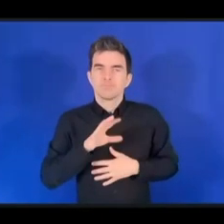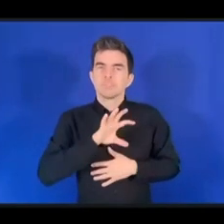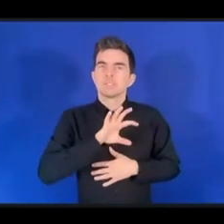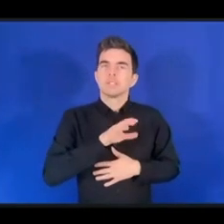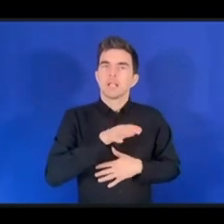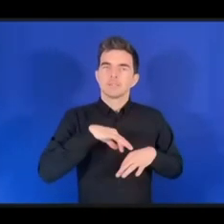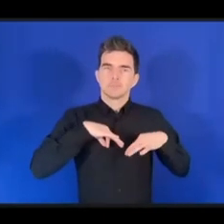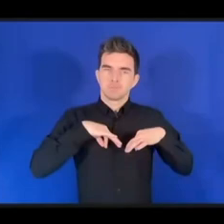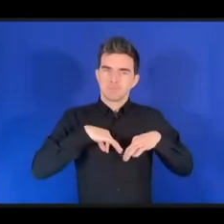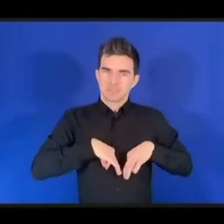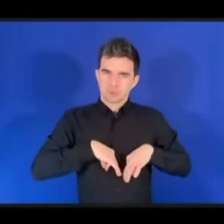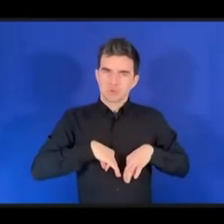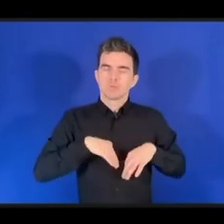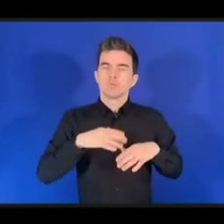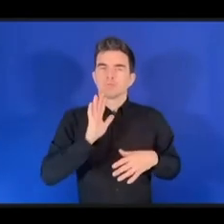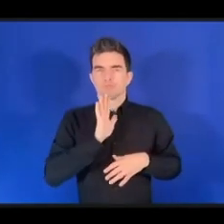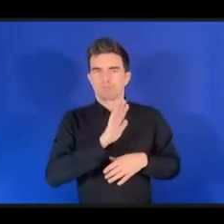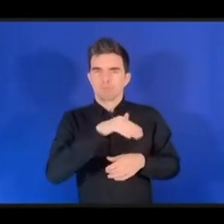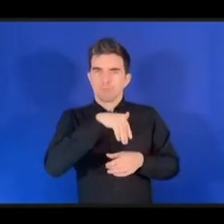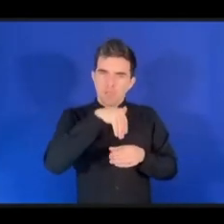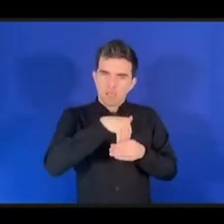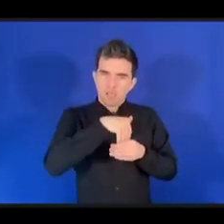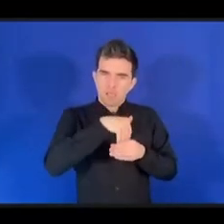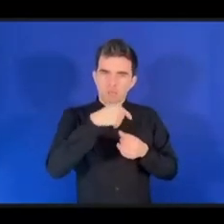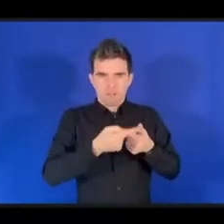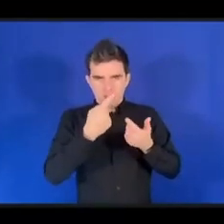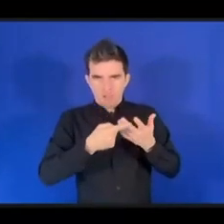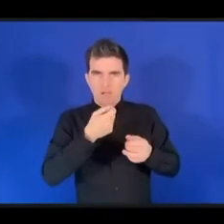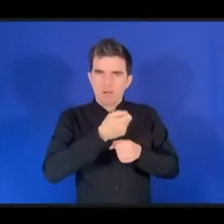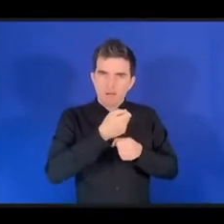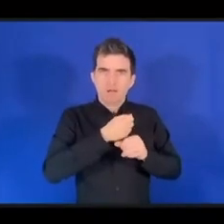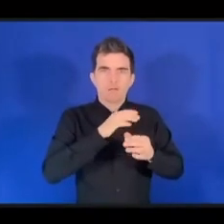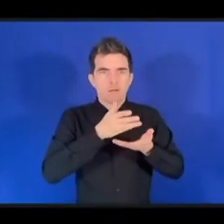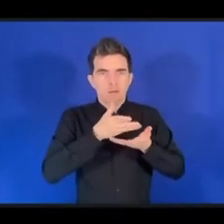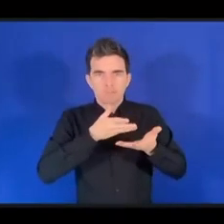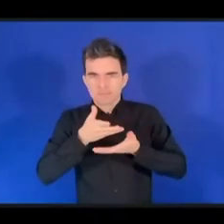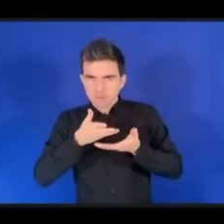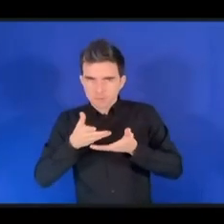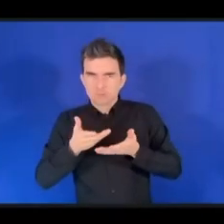الدوله للشؤون الداخليه والاتصالات السيد ونابي